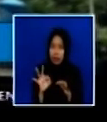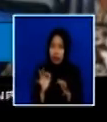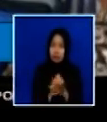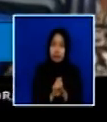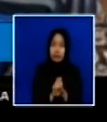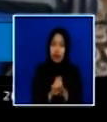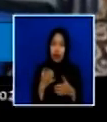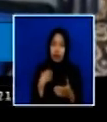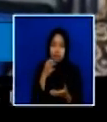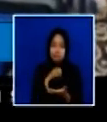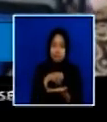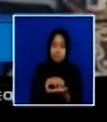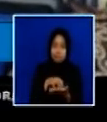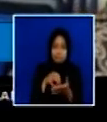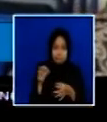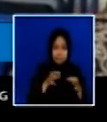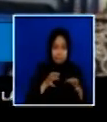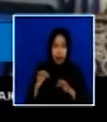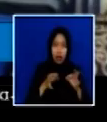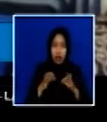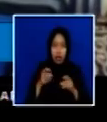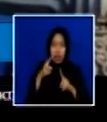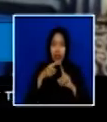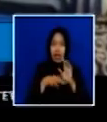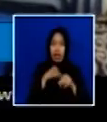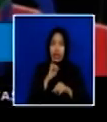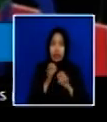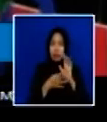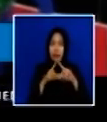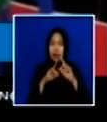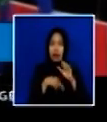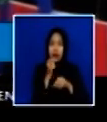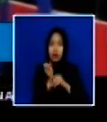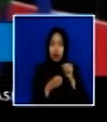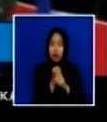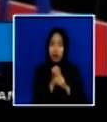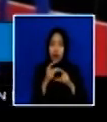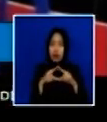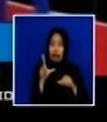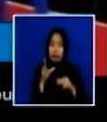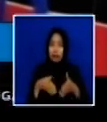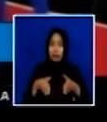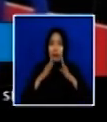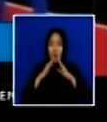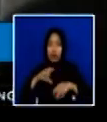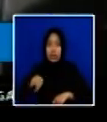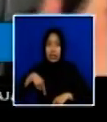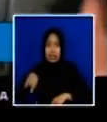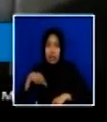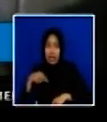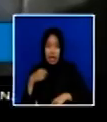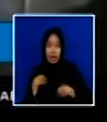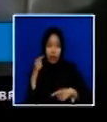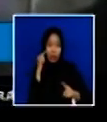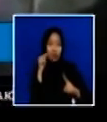selain mengerjakan sarana fisik TNI Manunggal membangun desa di Kabupaten Pacitan ini juga memberdayakan sasaran non fisik